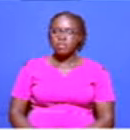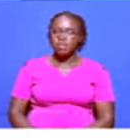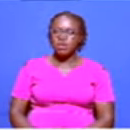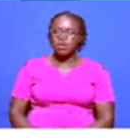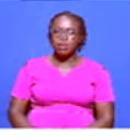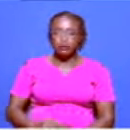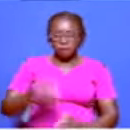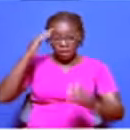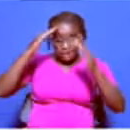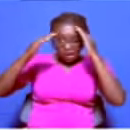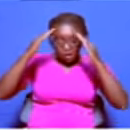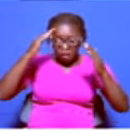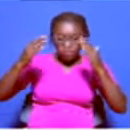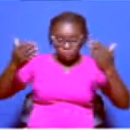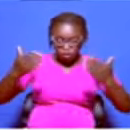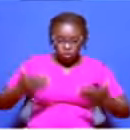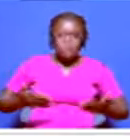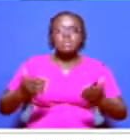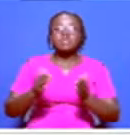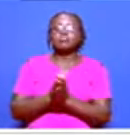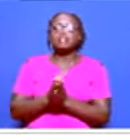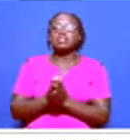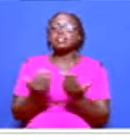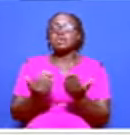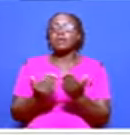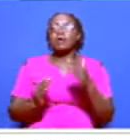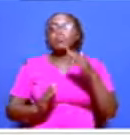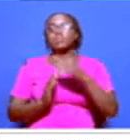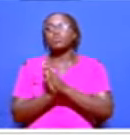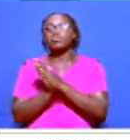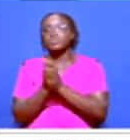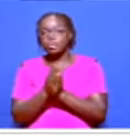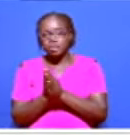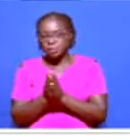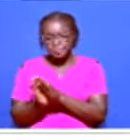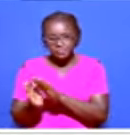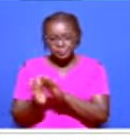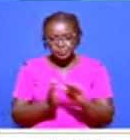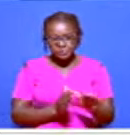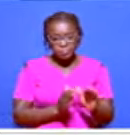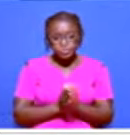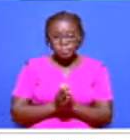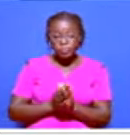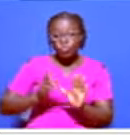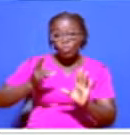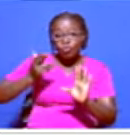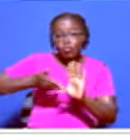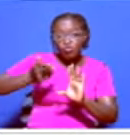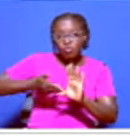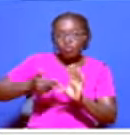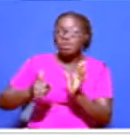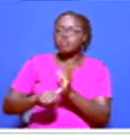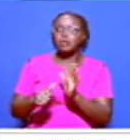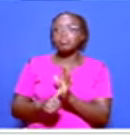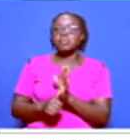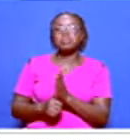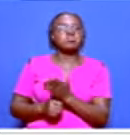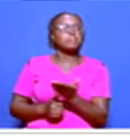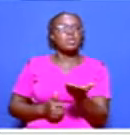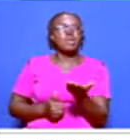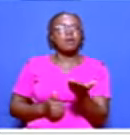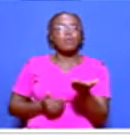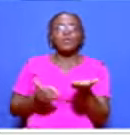Hujambo na karibu mtazamaji, na moja kwa moja kwenye taarifa yetu kuni kwamba uhaba wa mafuta unatarajiwa